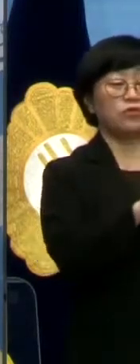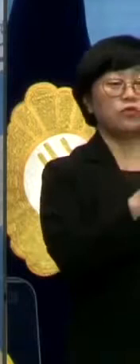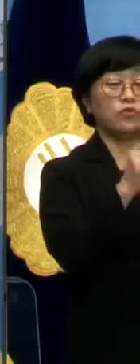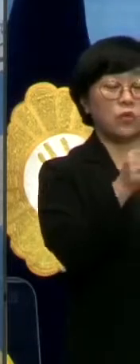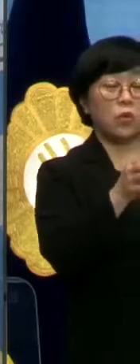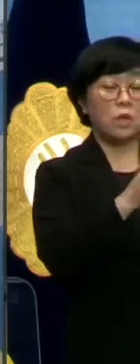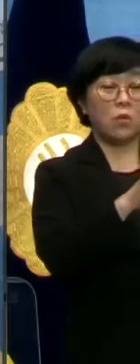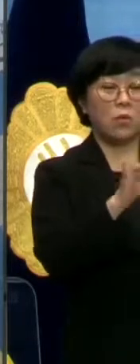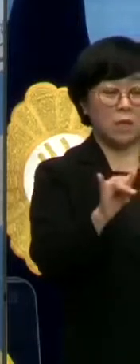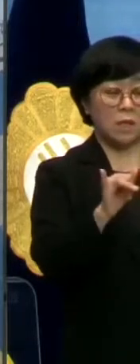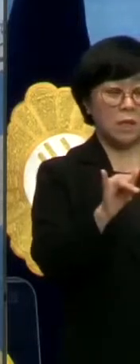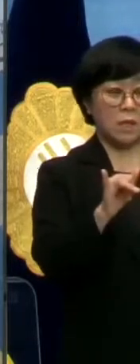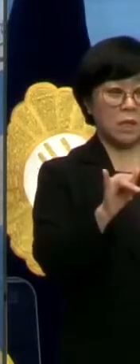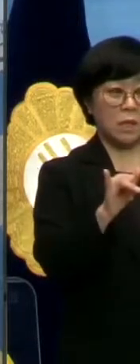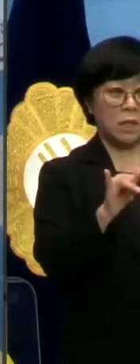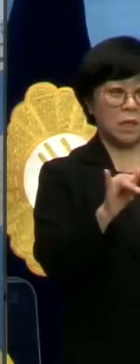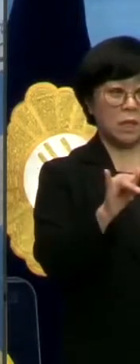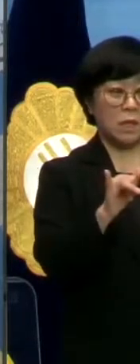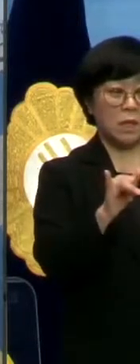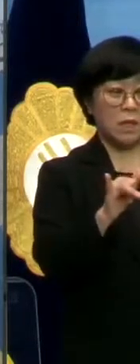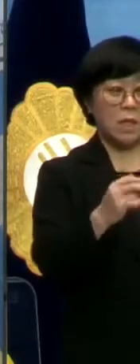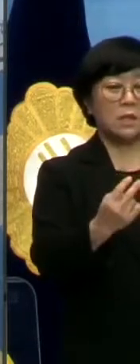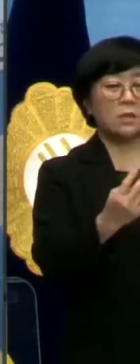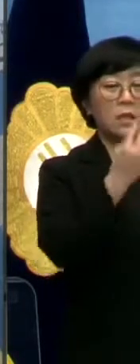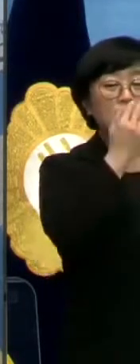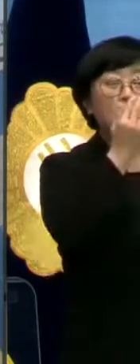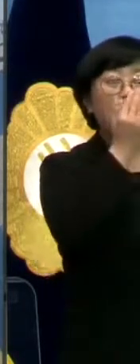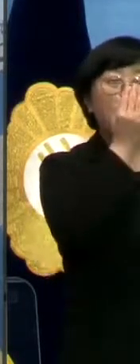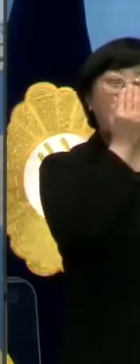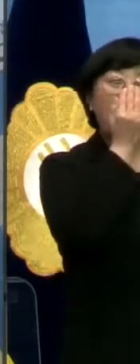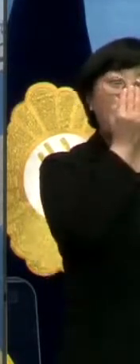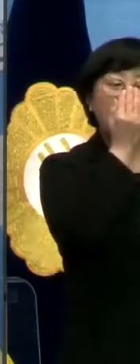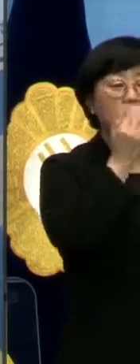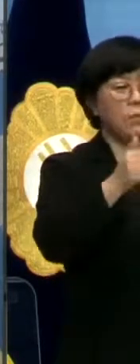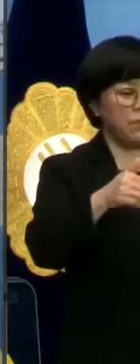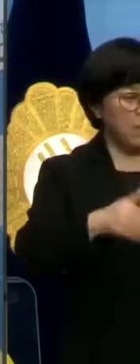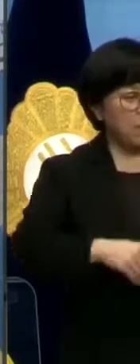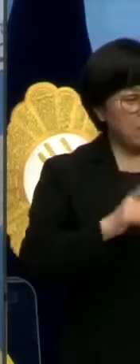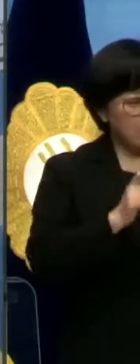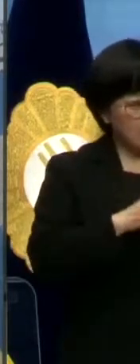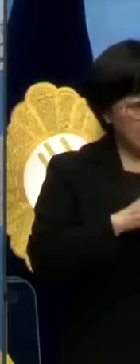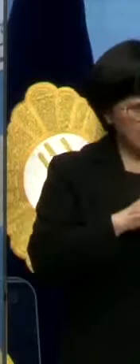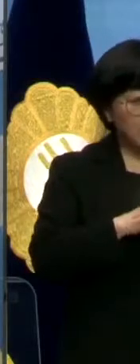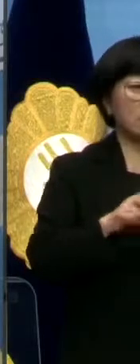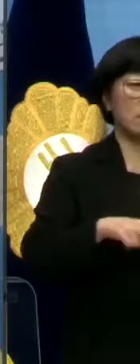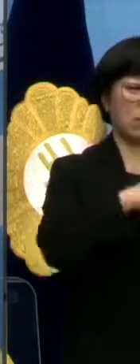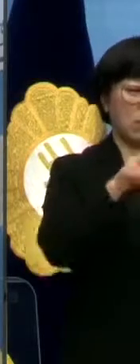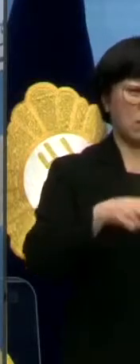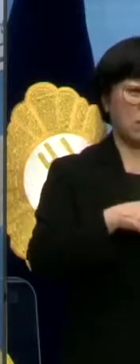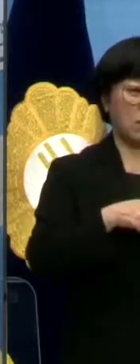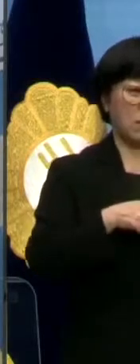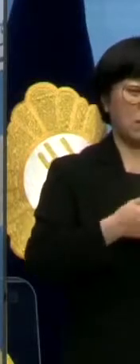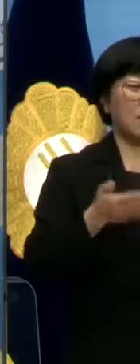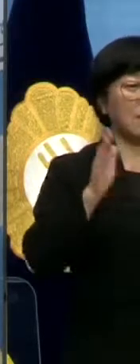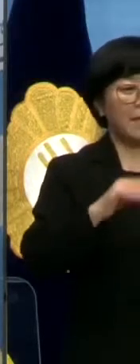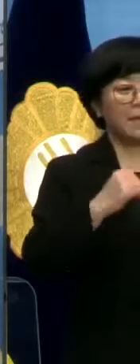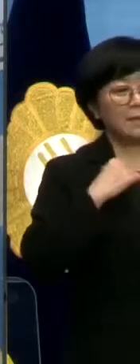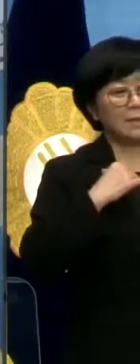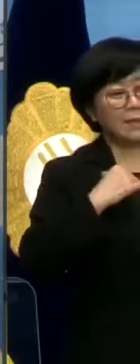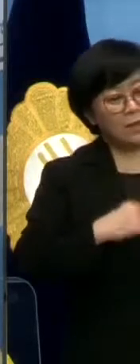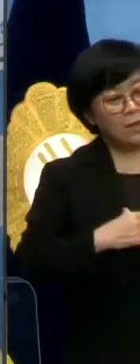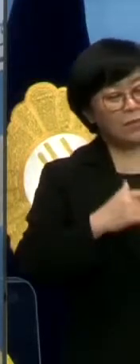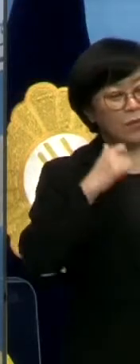중소상공인 자영업자들은 산소호흡기를 끼워야 하는 긴박한 상황입니다. 참다